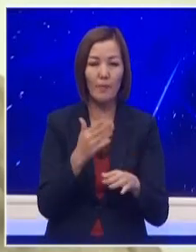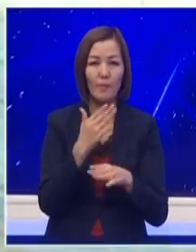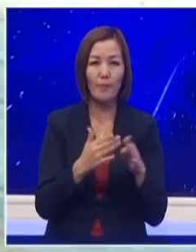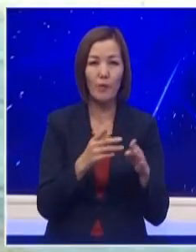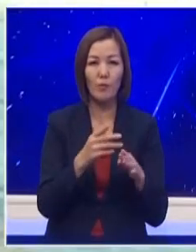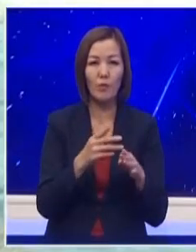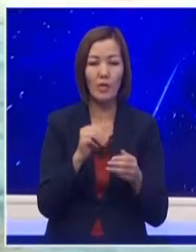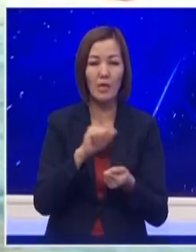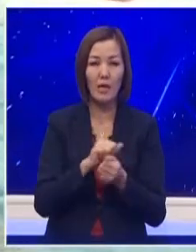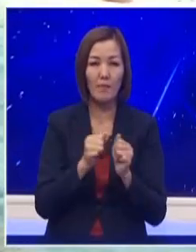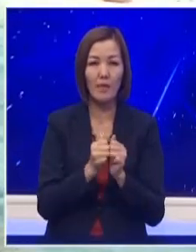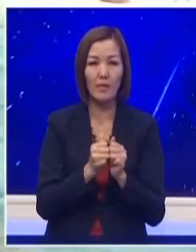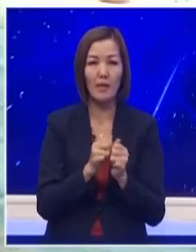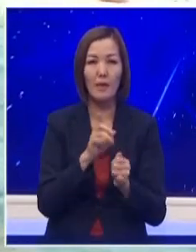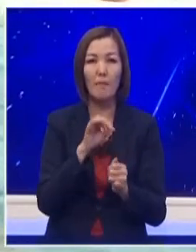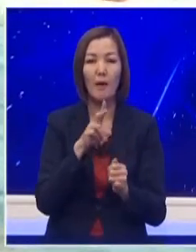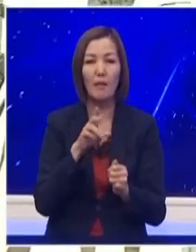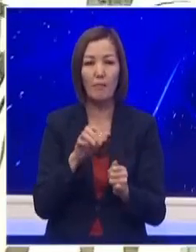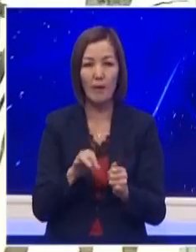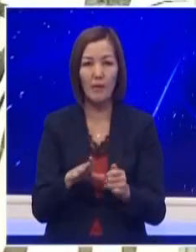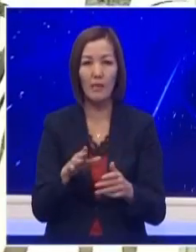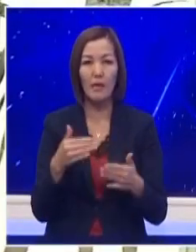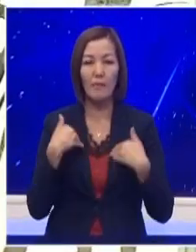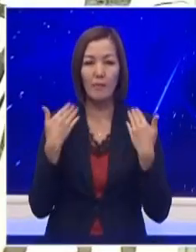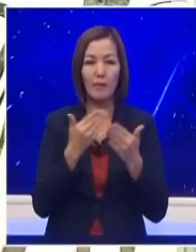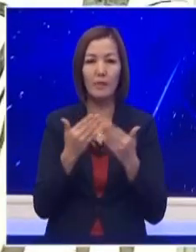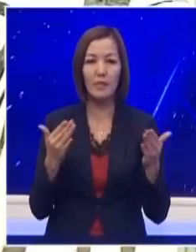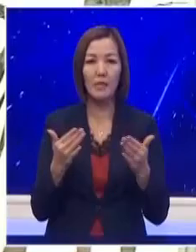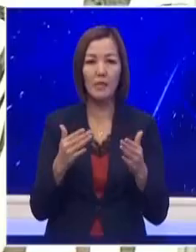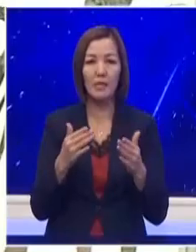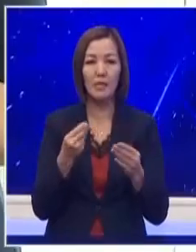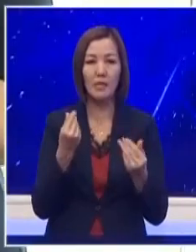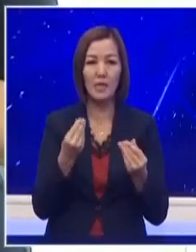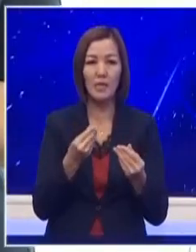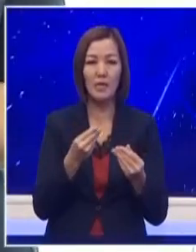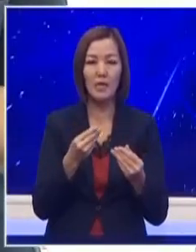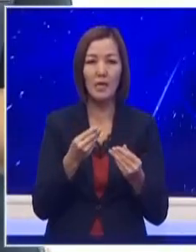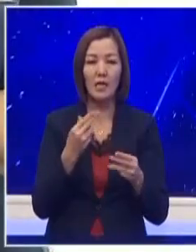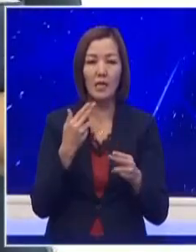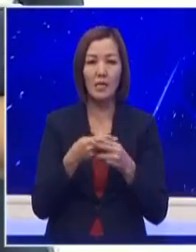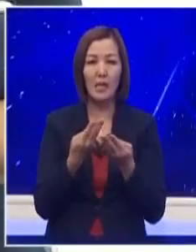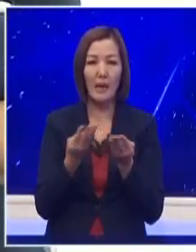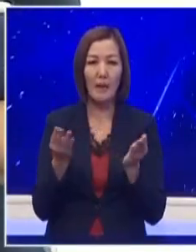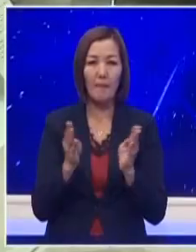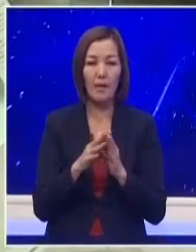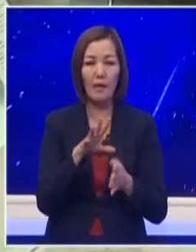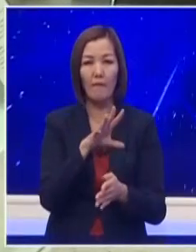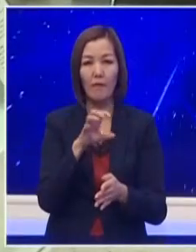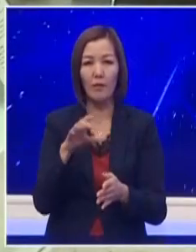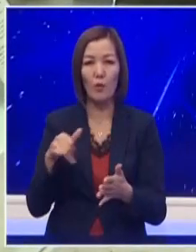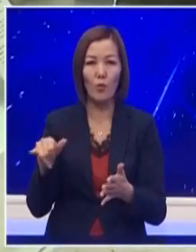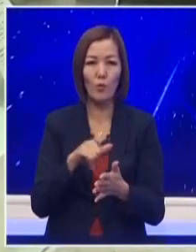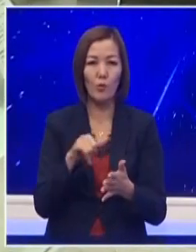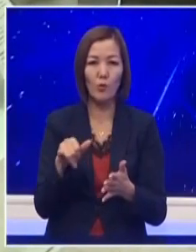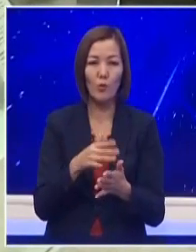тысячелетняя каменное изваяние баобал представлены в музее целая коллекция денег керамики фотоаппаратов и даже утюгов